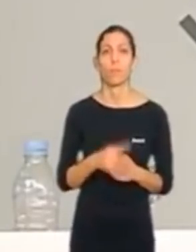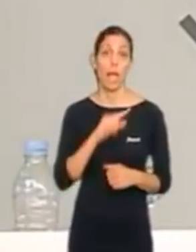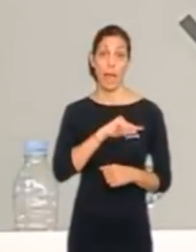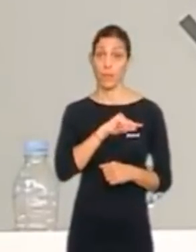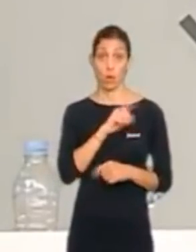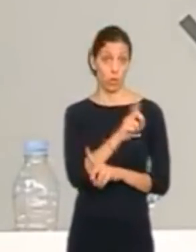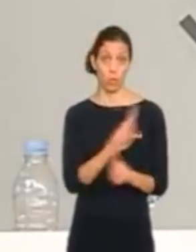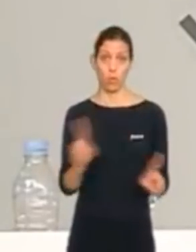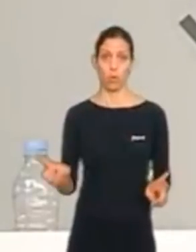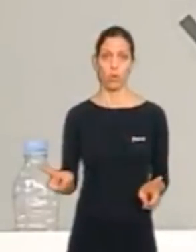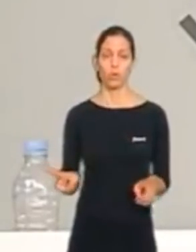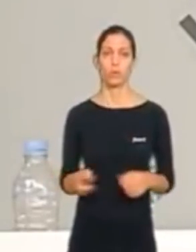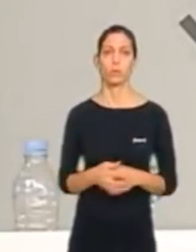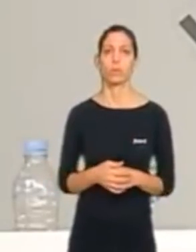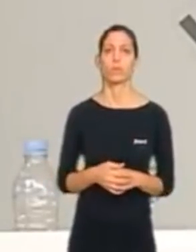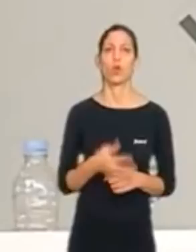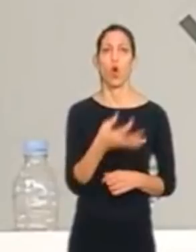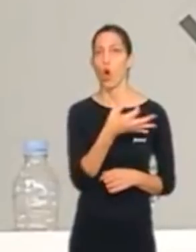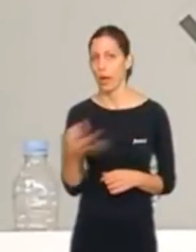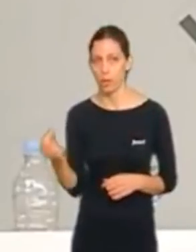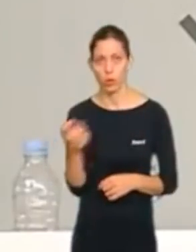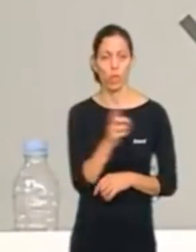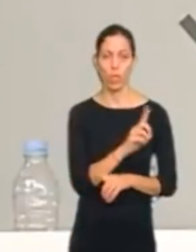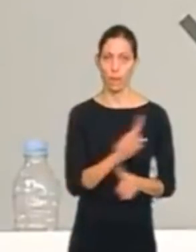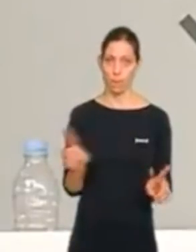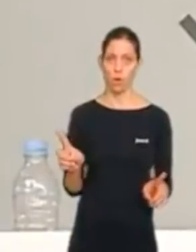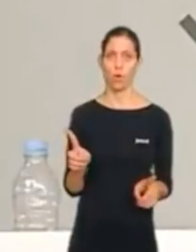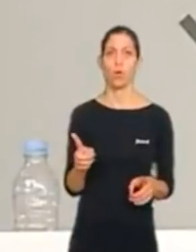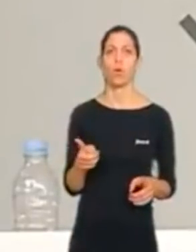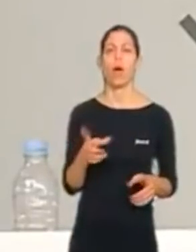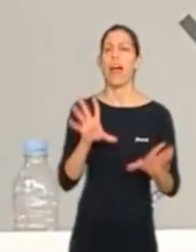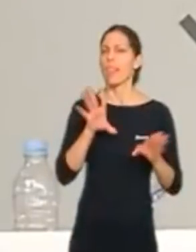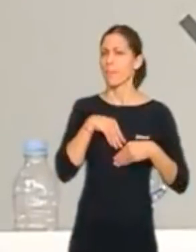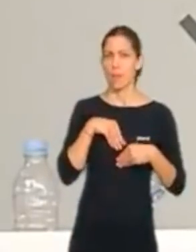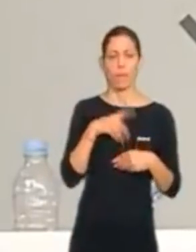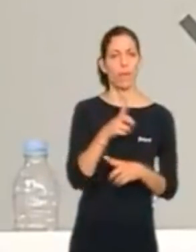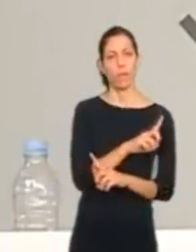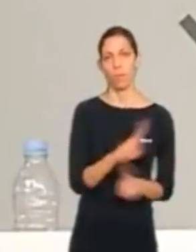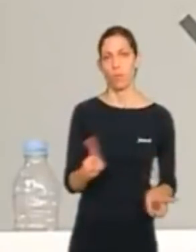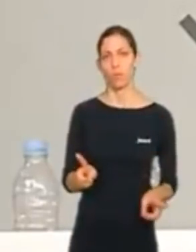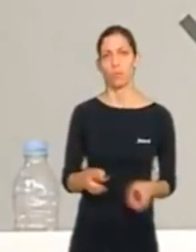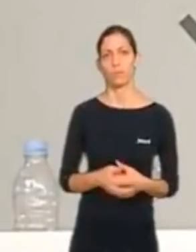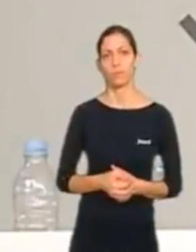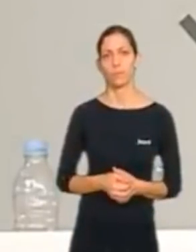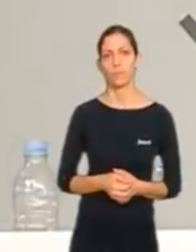ètic, ni és correcte, ni és acceptable.